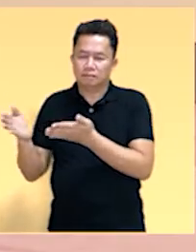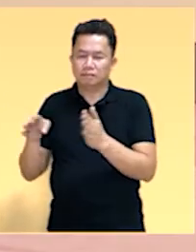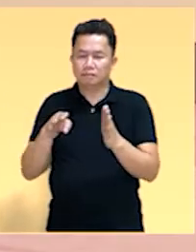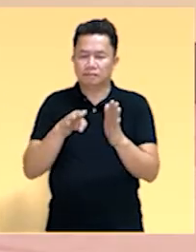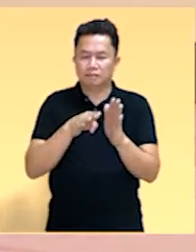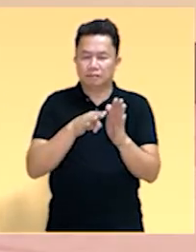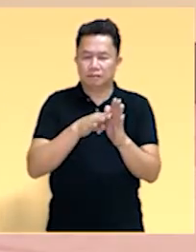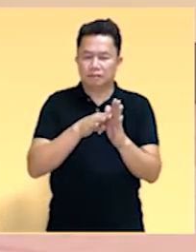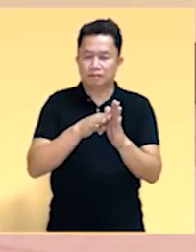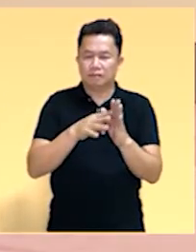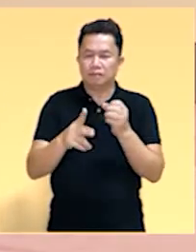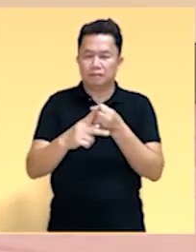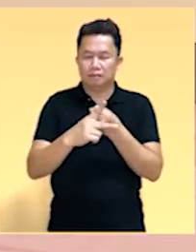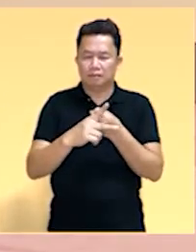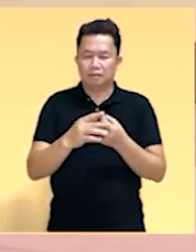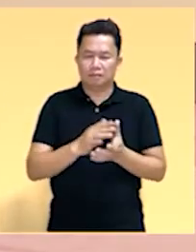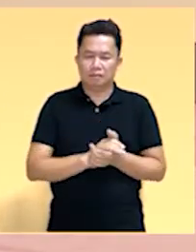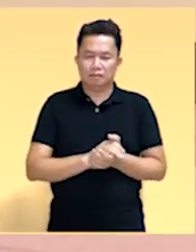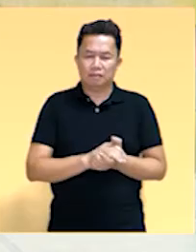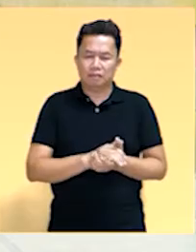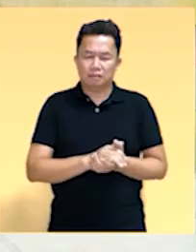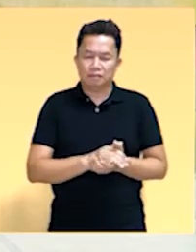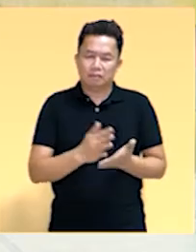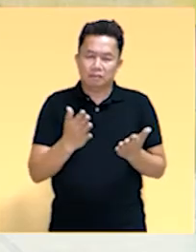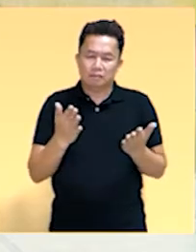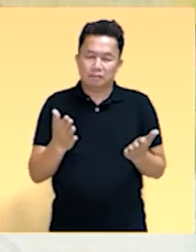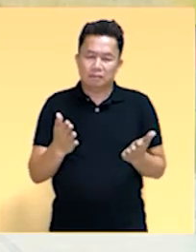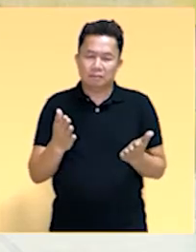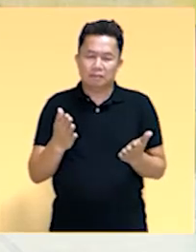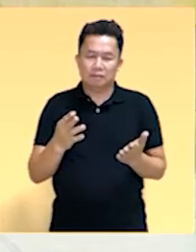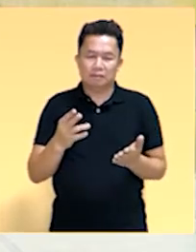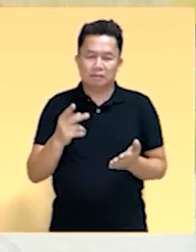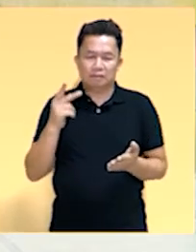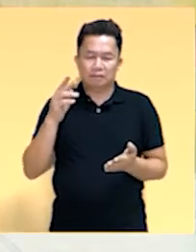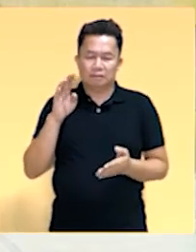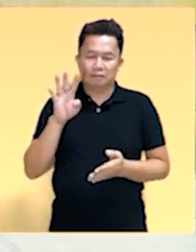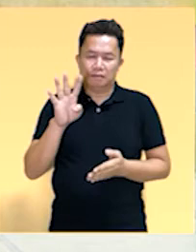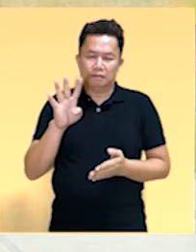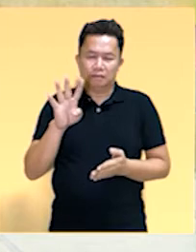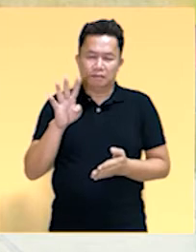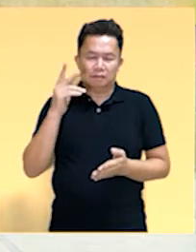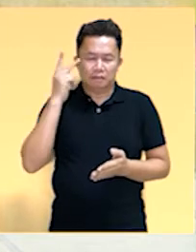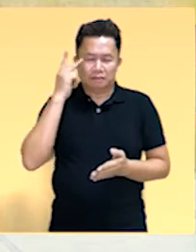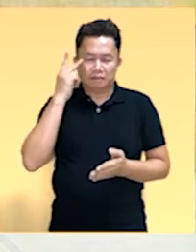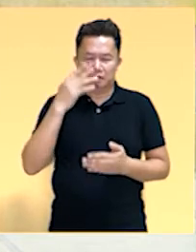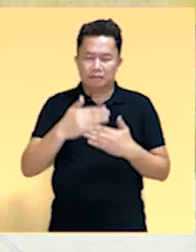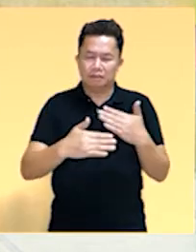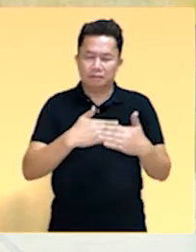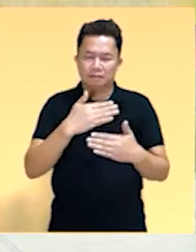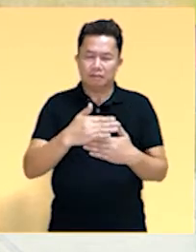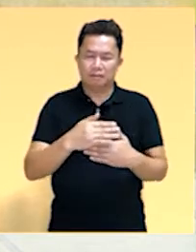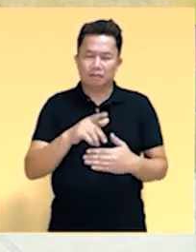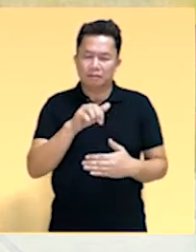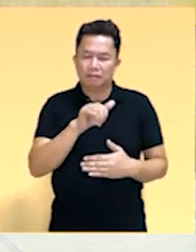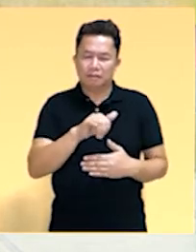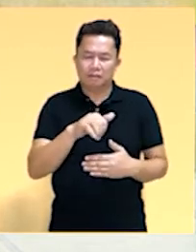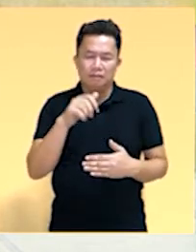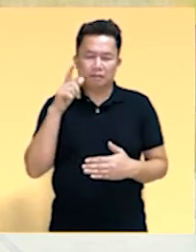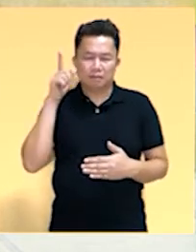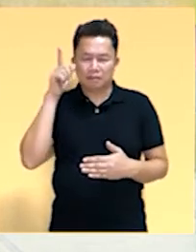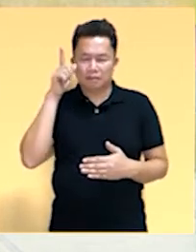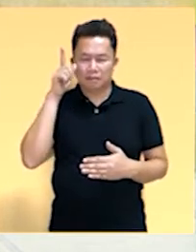ng ating barangay hall ang mga natira pa. Ganun pala ang POLYAS 4-step procedure, Kuya. Oo,